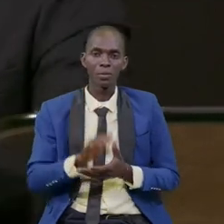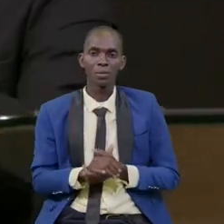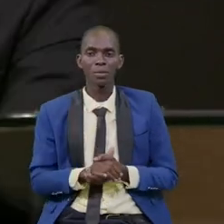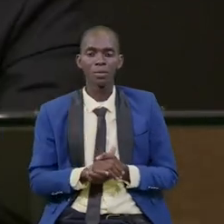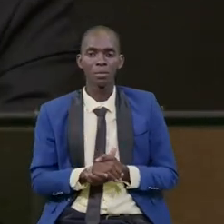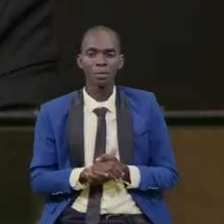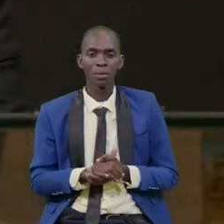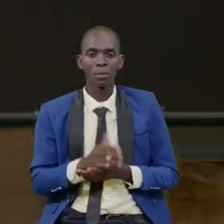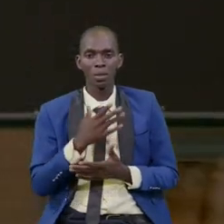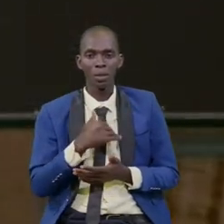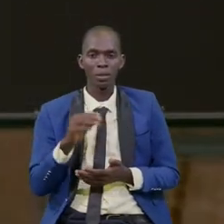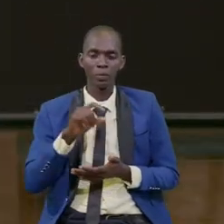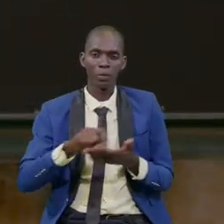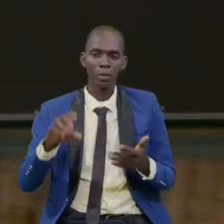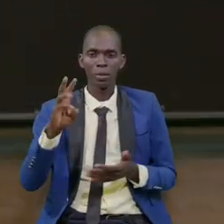Et verset 6.